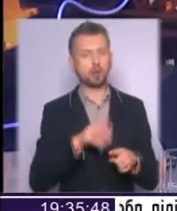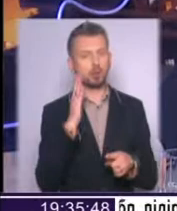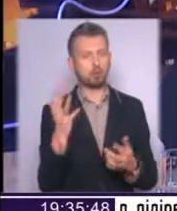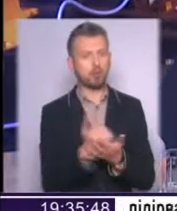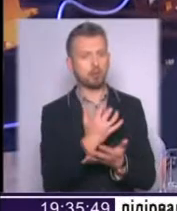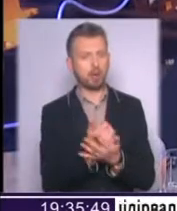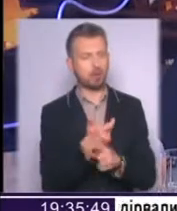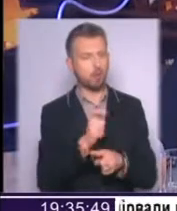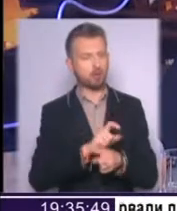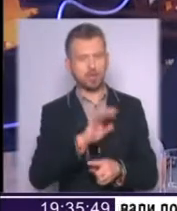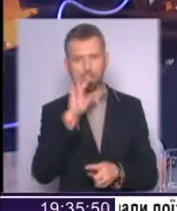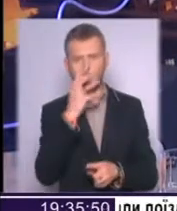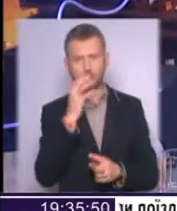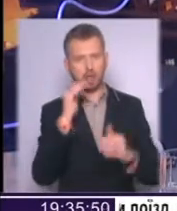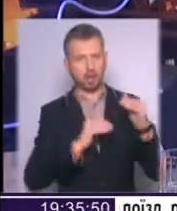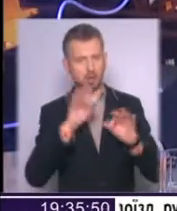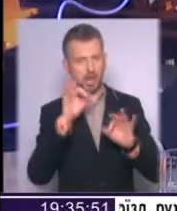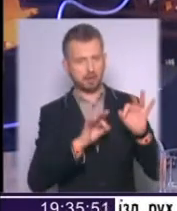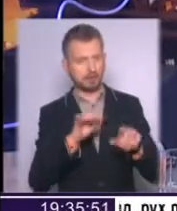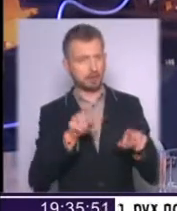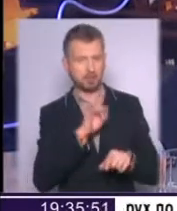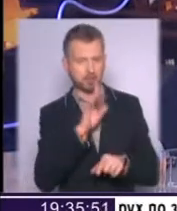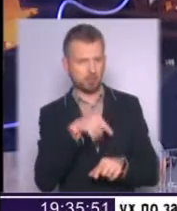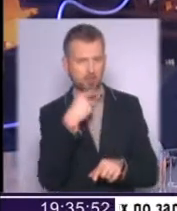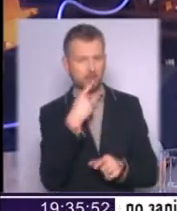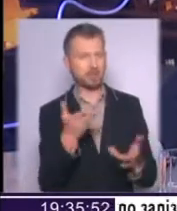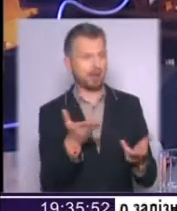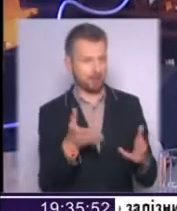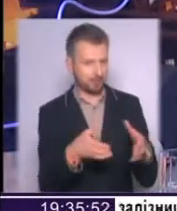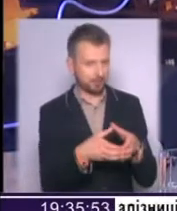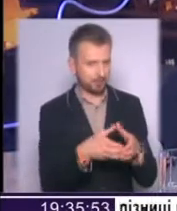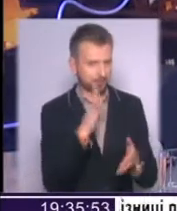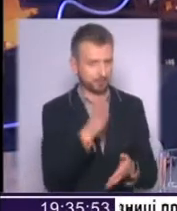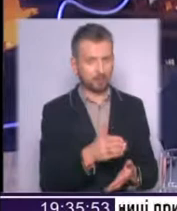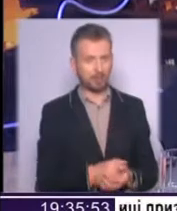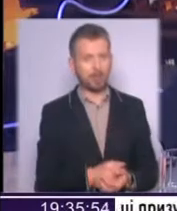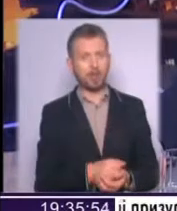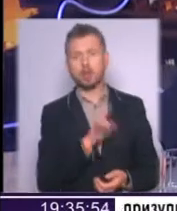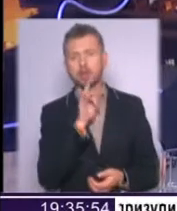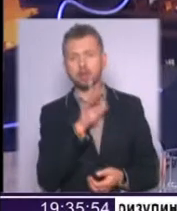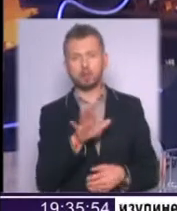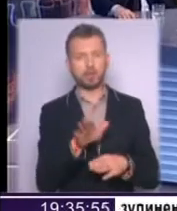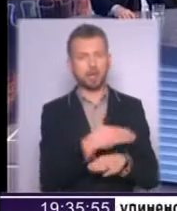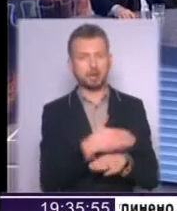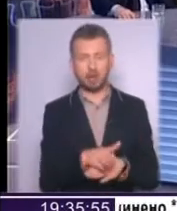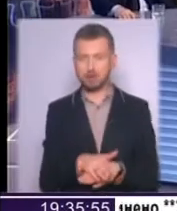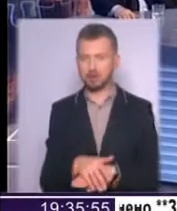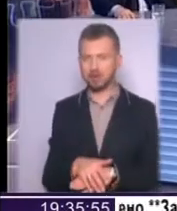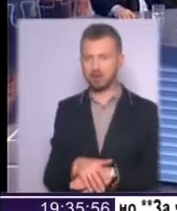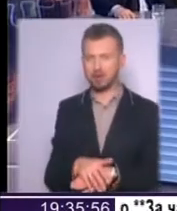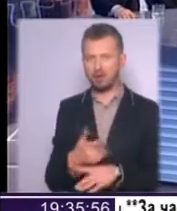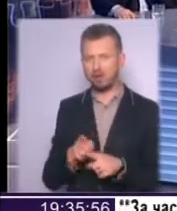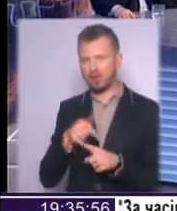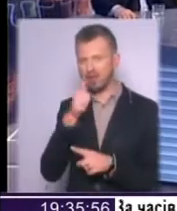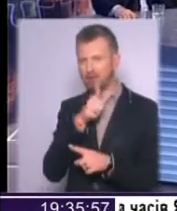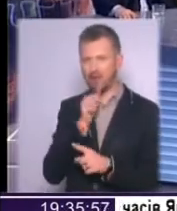очень серьезно рейтинг, также не буду называть эту политическую силу, не будет разделять, вы знаете, интригами катастрофу, тут